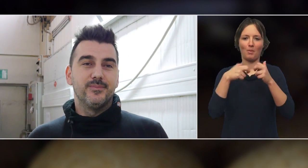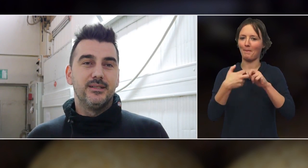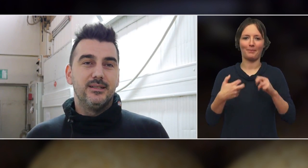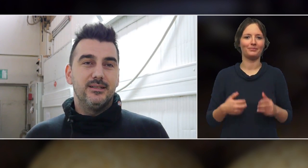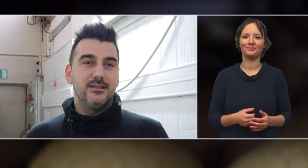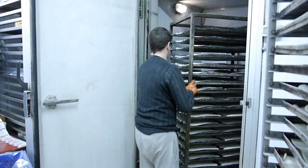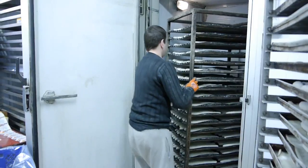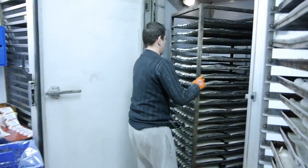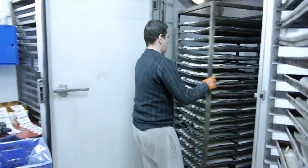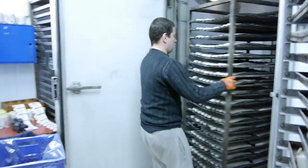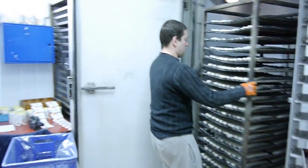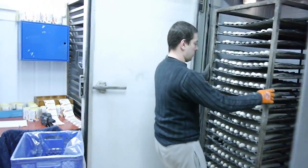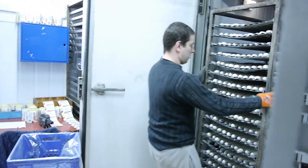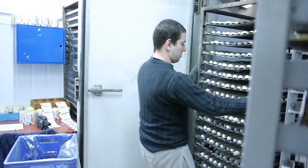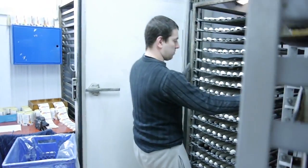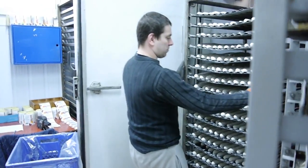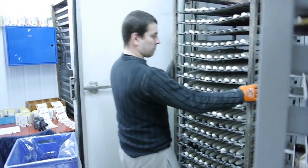problemov.